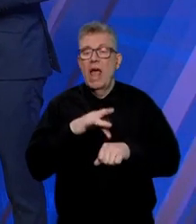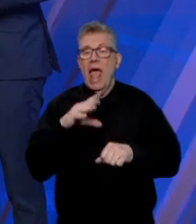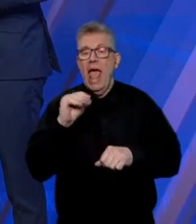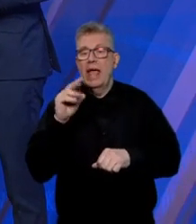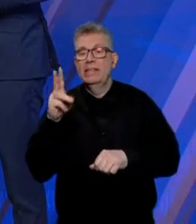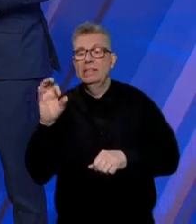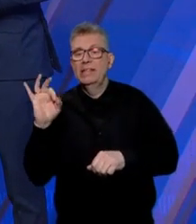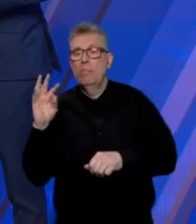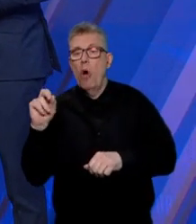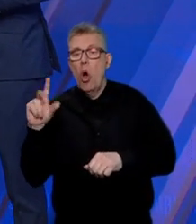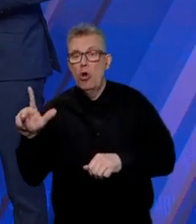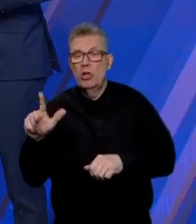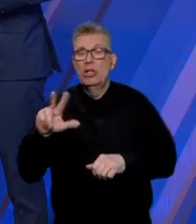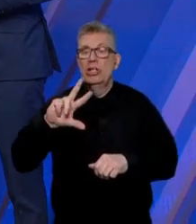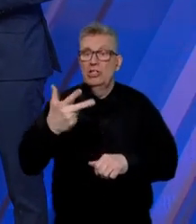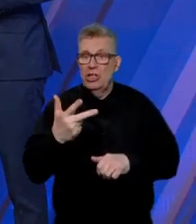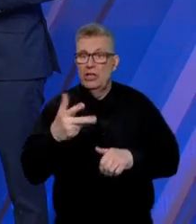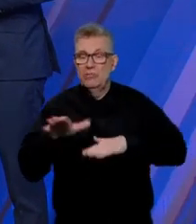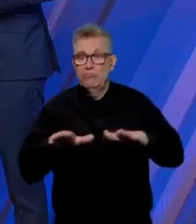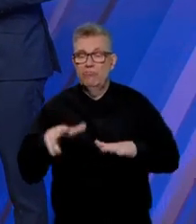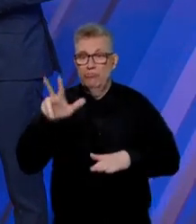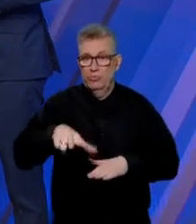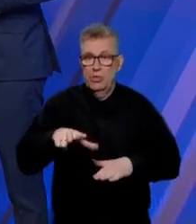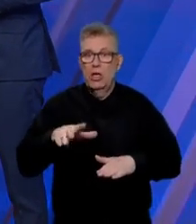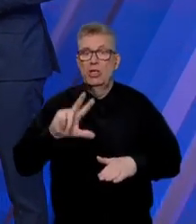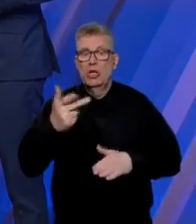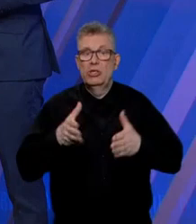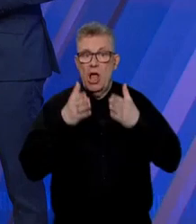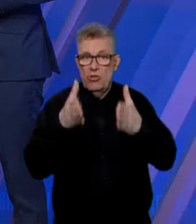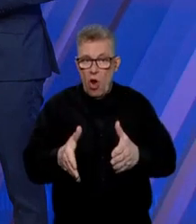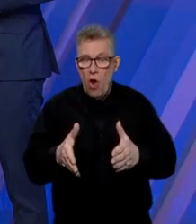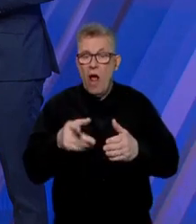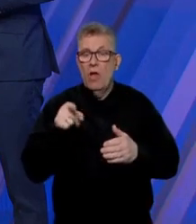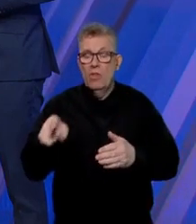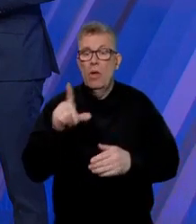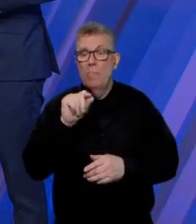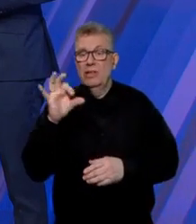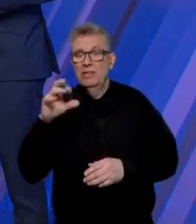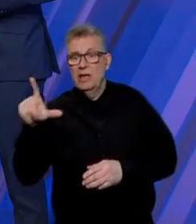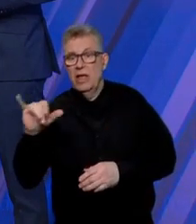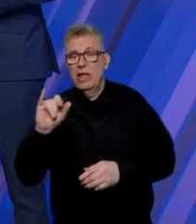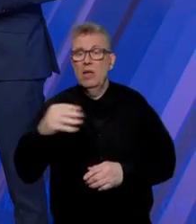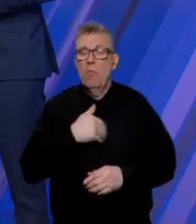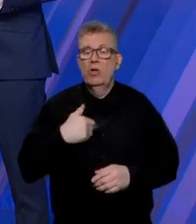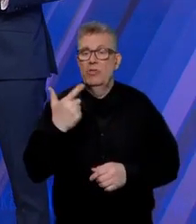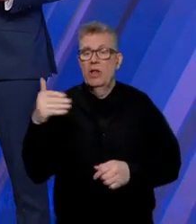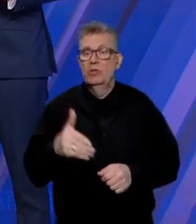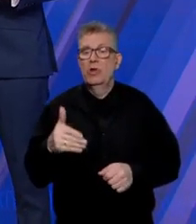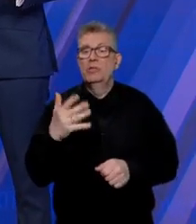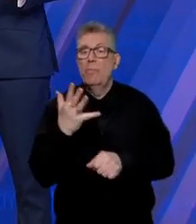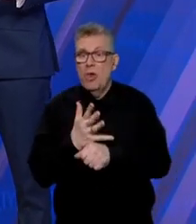trzecie to Trzecia Droga. Na Koalicyjny Komitet Polski 2050 Szymona Hołowni i Polskiego Stronnictwa Ludowego zagłosowało w Podlaskiem